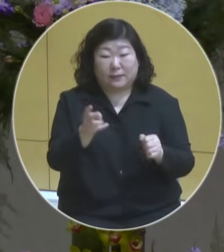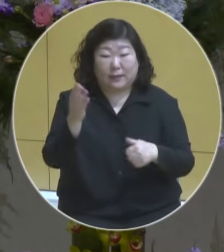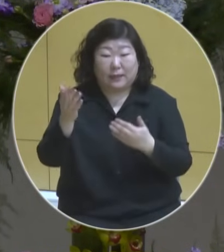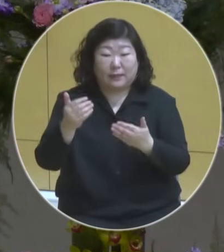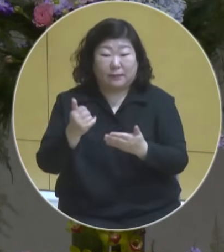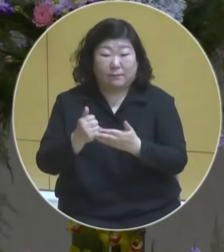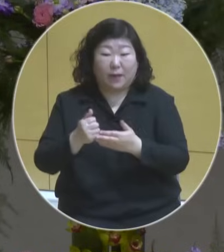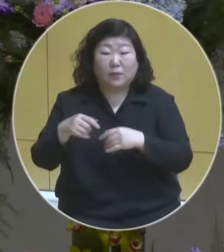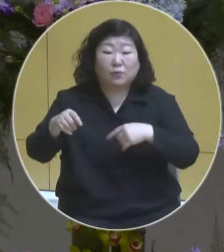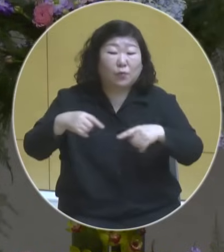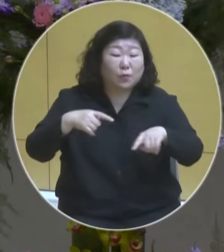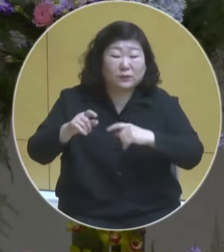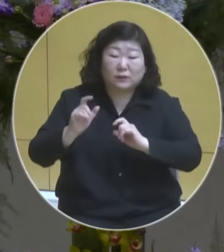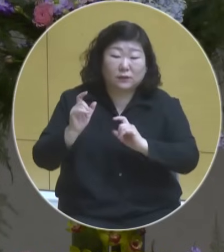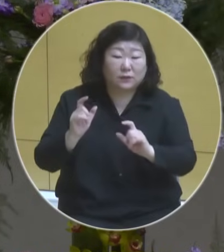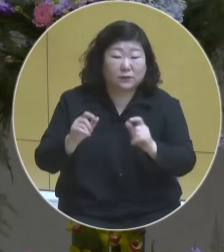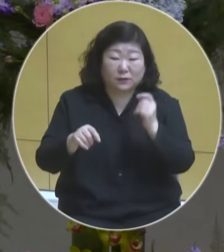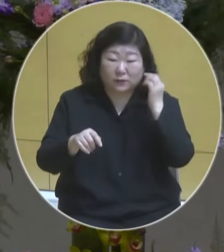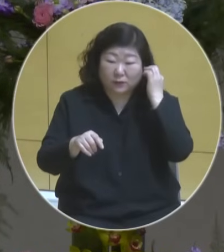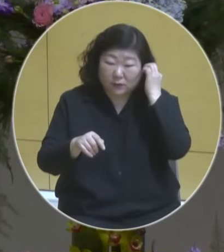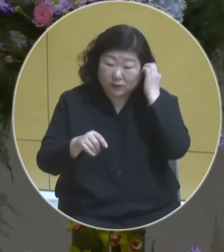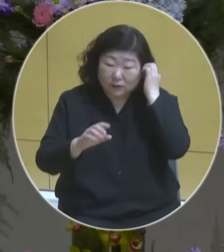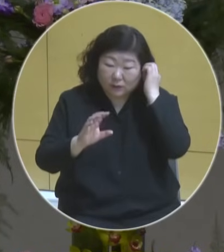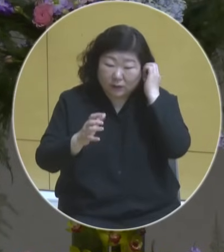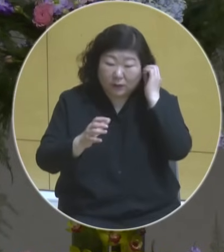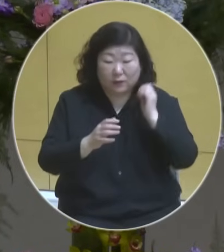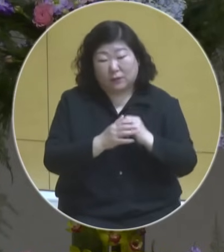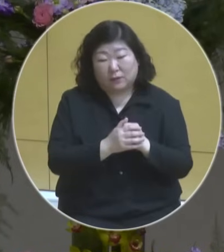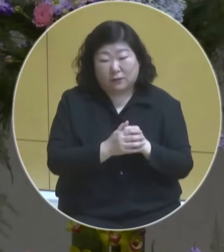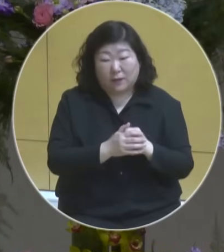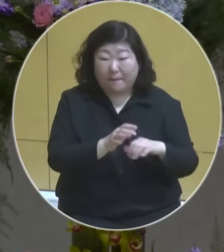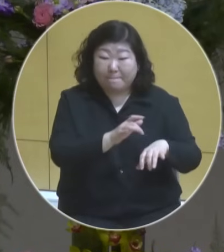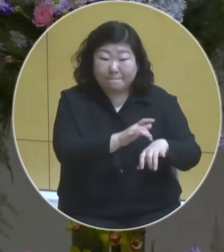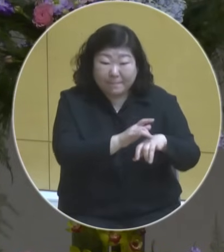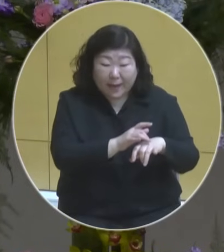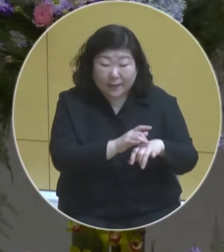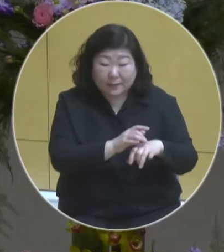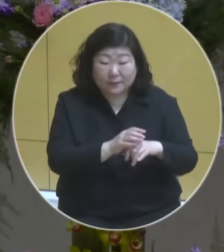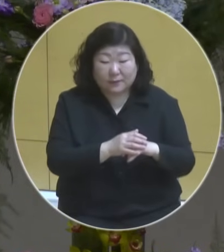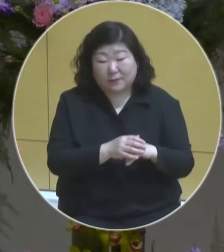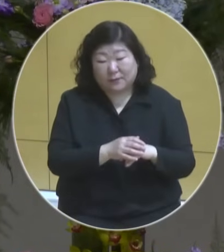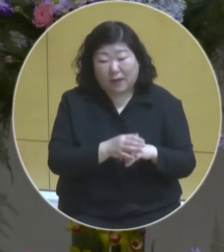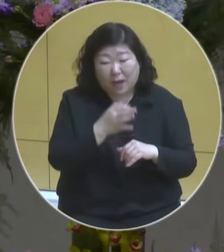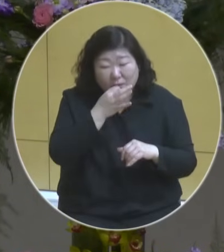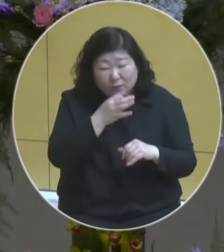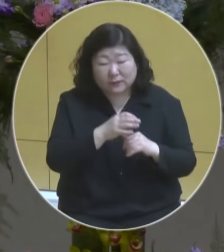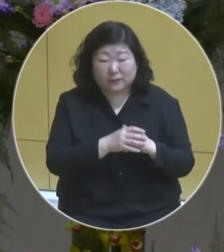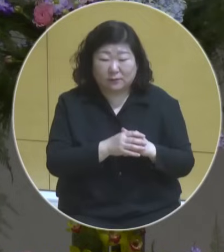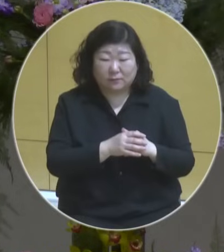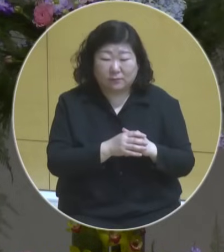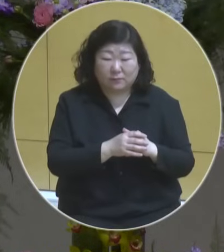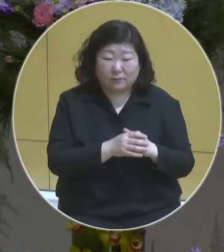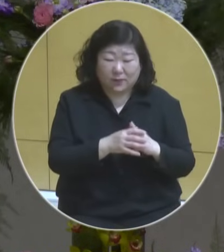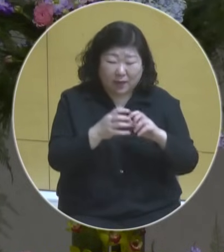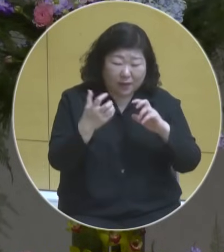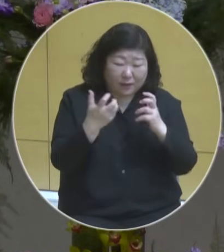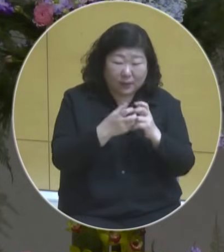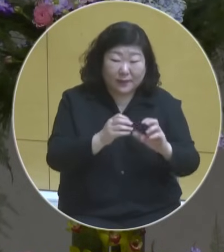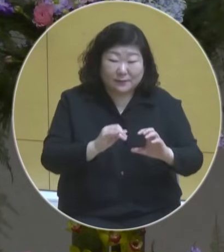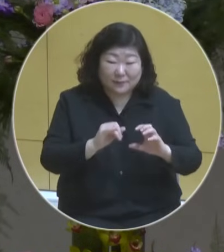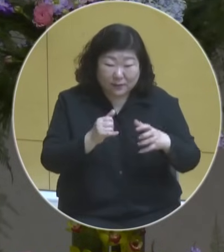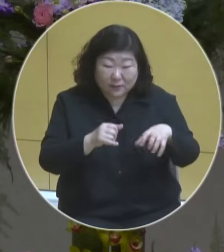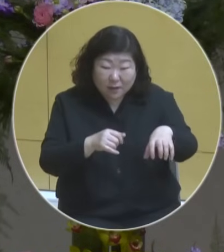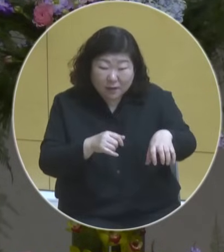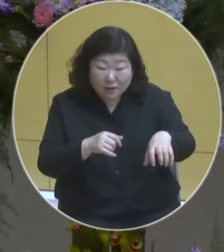마귀와 죄와 세상 풍조와 육신의 정욕이 지배하는 세상 속에서 예수님이 오셔서 하나님 나라를 선포하신